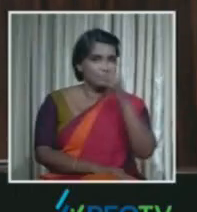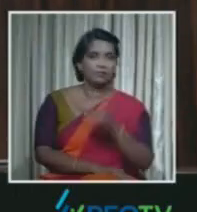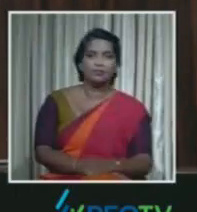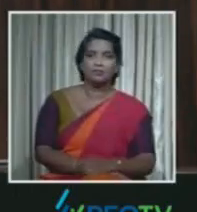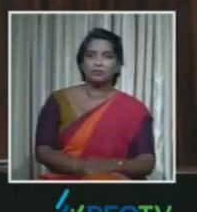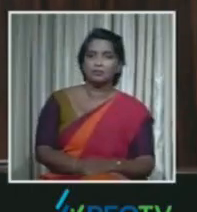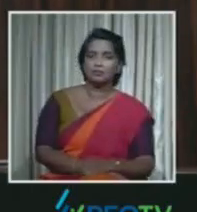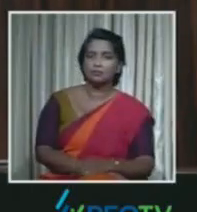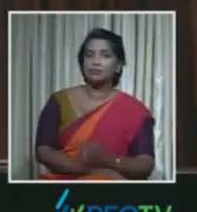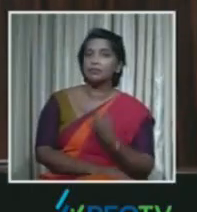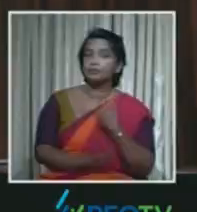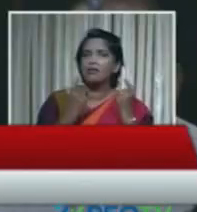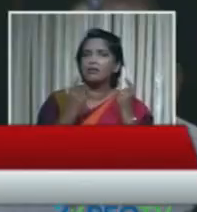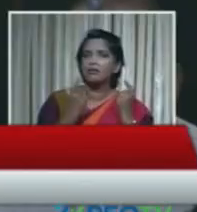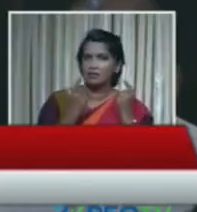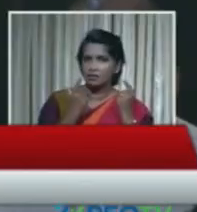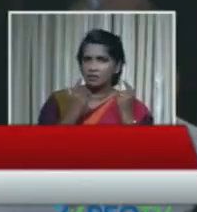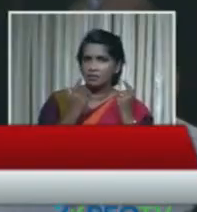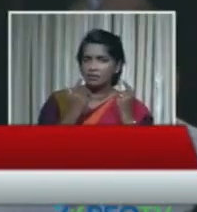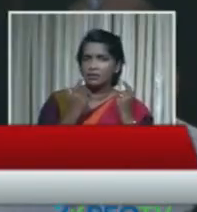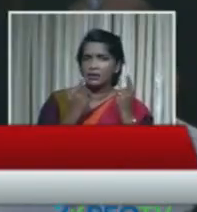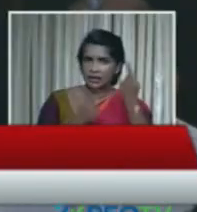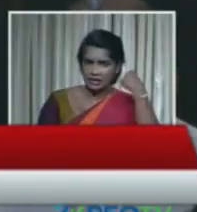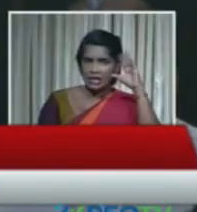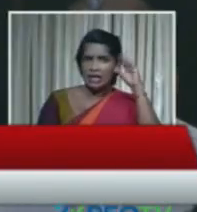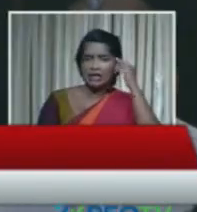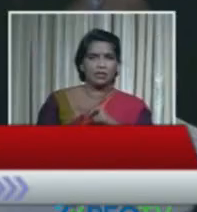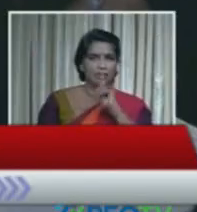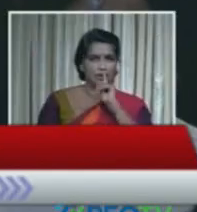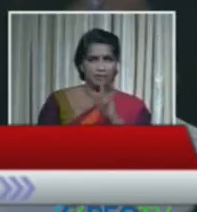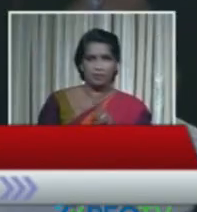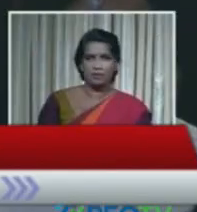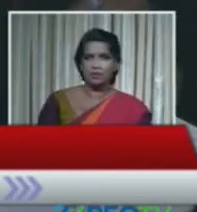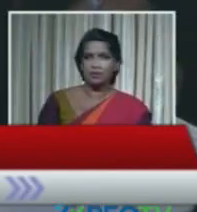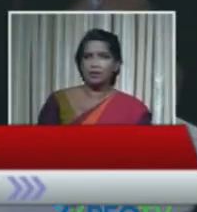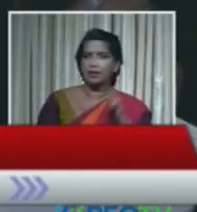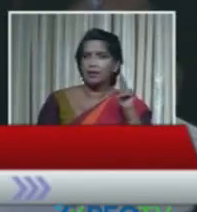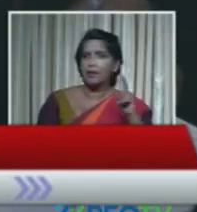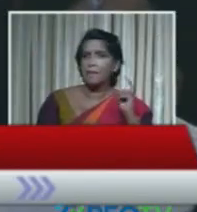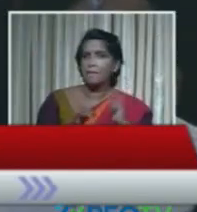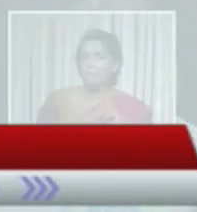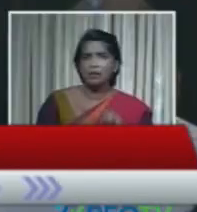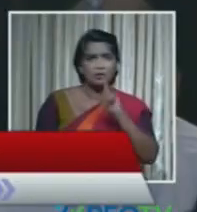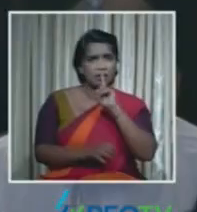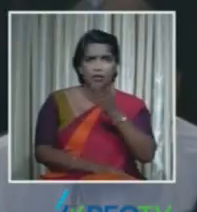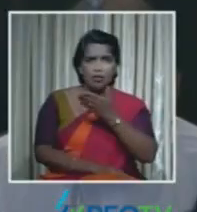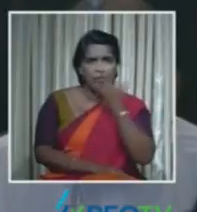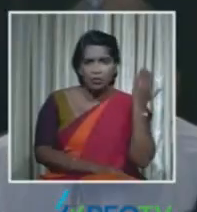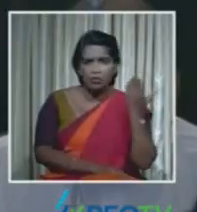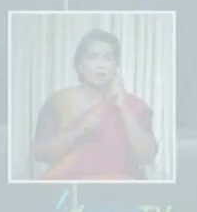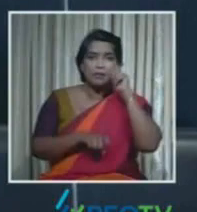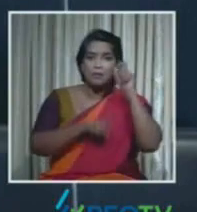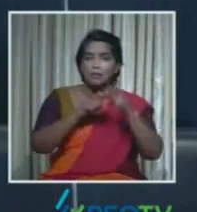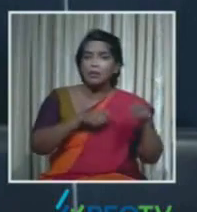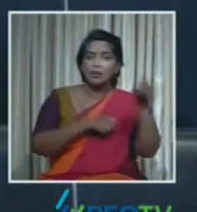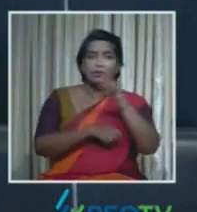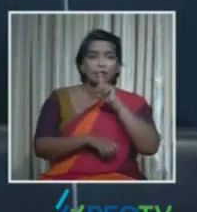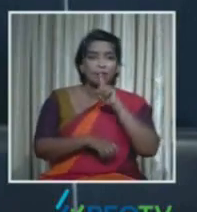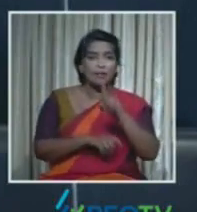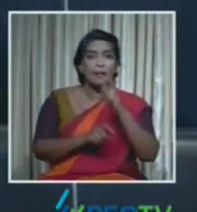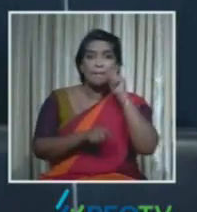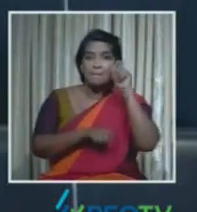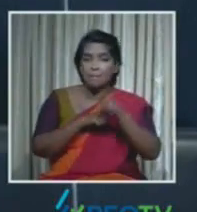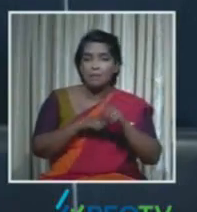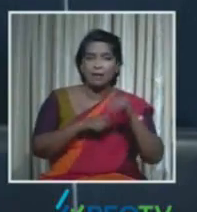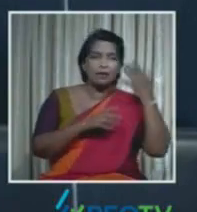යන්නේ නැහැ අපේ හිටපු අගමැතිතුමන් ඊරෑ හීනයක් දැකලාද කොහෙද ඇවිල්ලා එහෙම ප්‍රශ්නමතු කරන්න පුළුවන්ද අනිත් පැත්තට කල් නොති ජනතාවට මේ